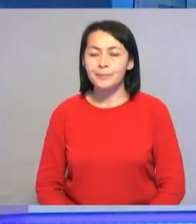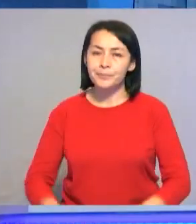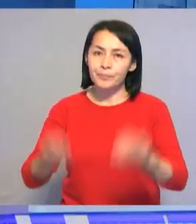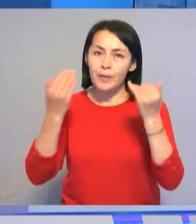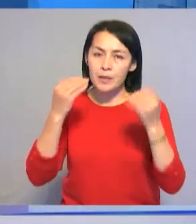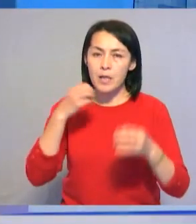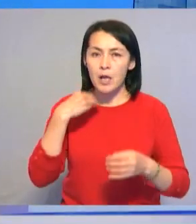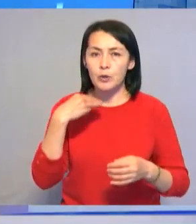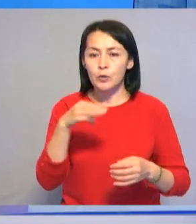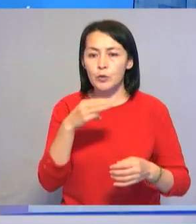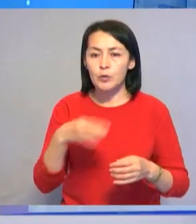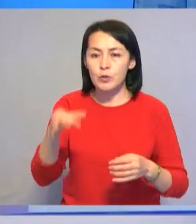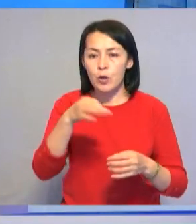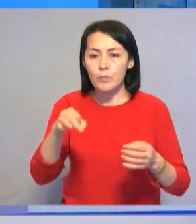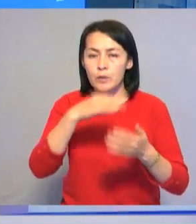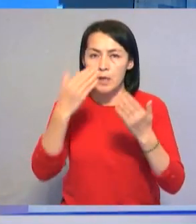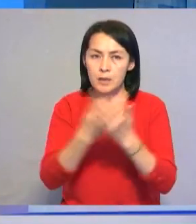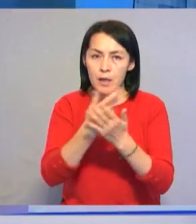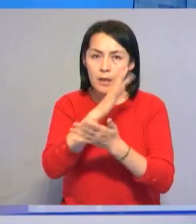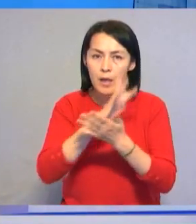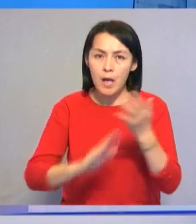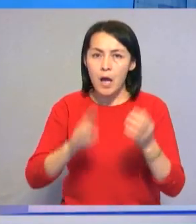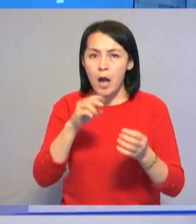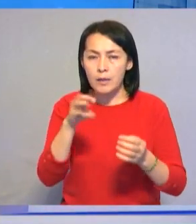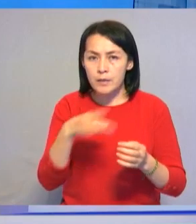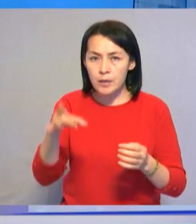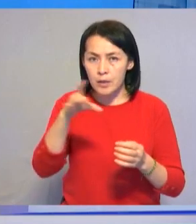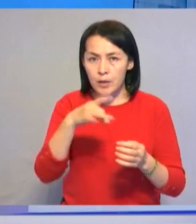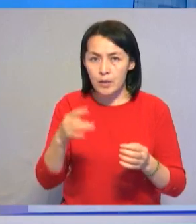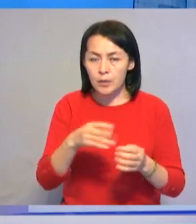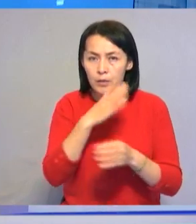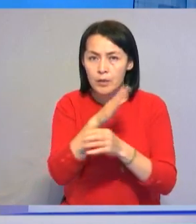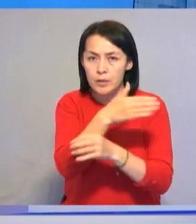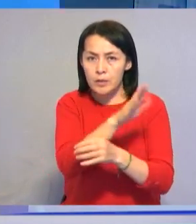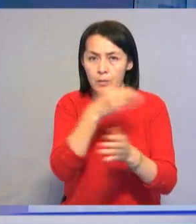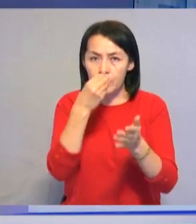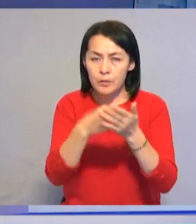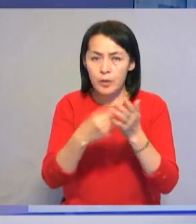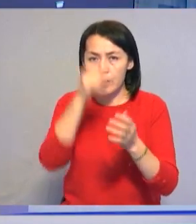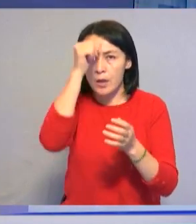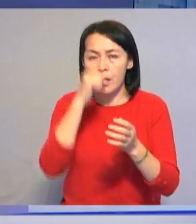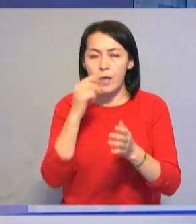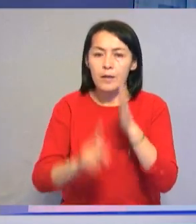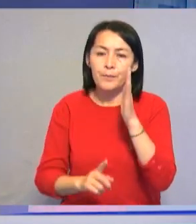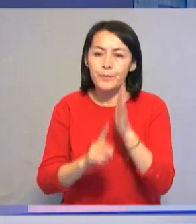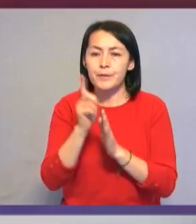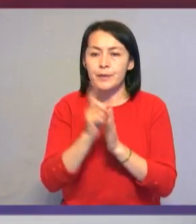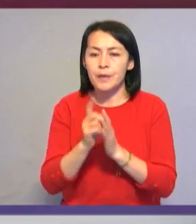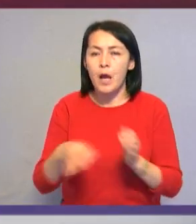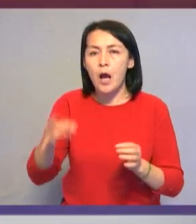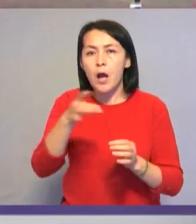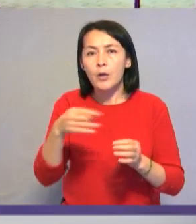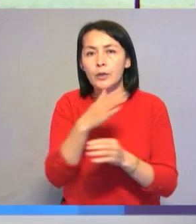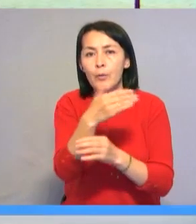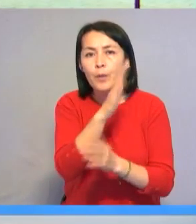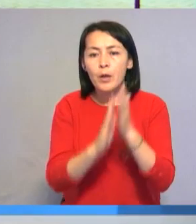Енді Түркістан облысы жаңалықтарымен жалғастырса, Қазығұрт ауданында сазан балығын саудалау маусымы басталды. Ауданда